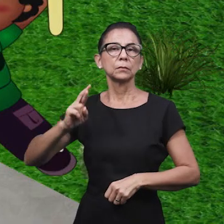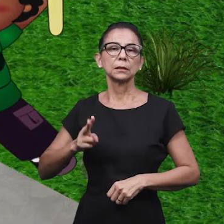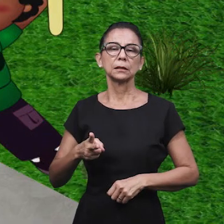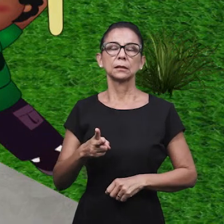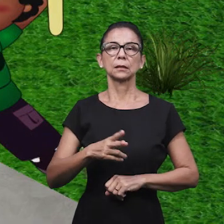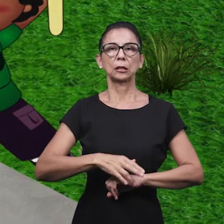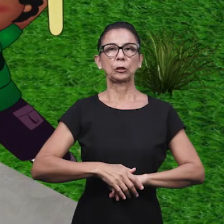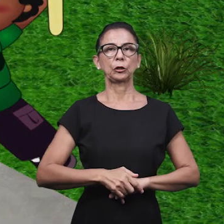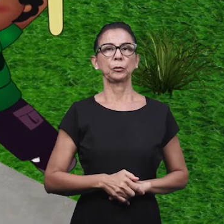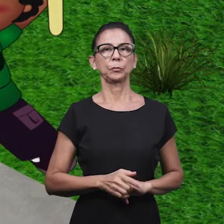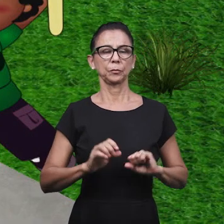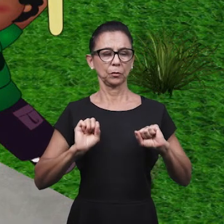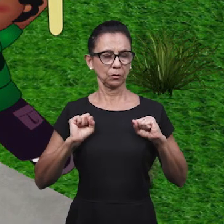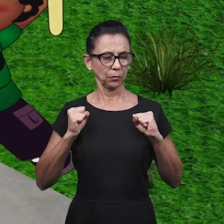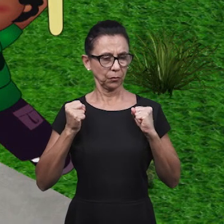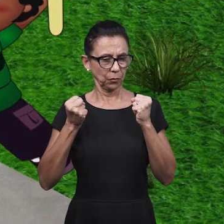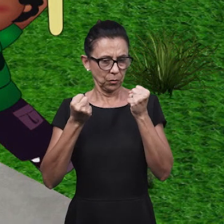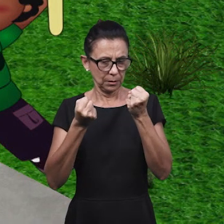pour